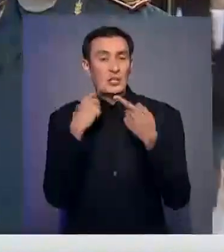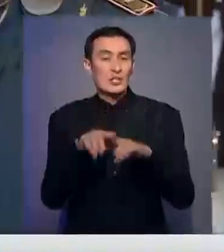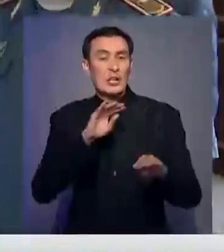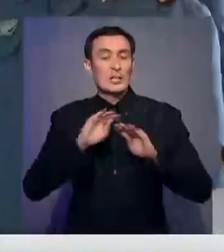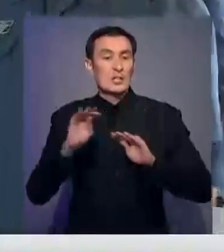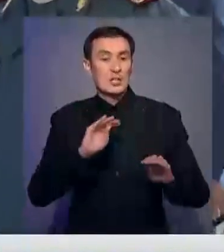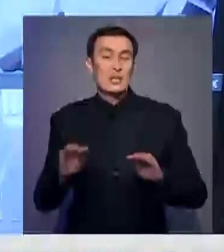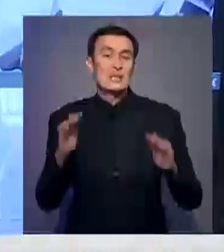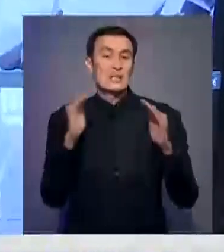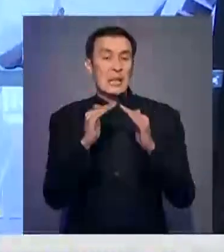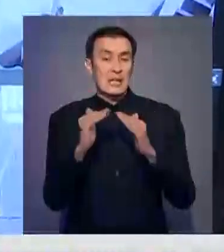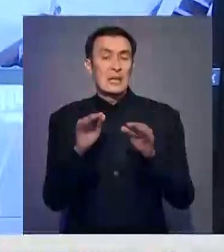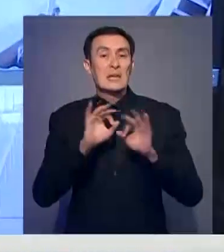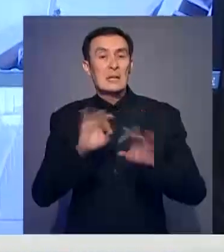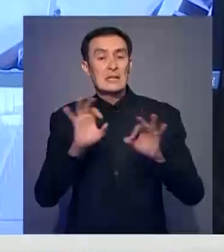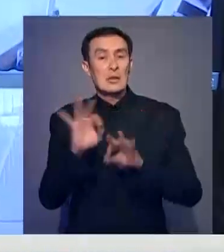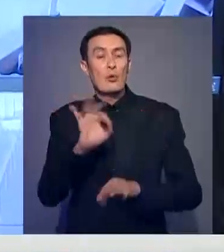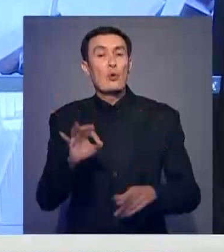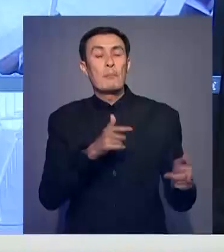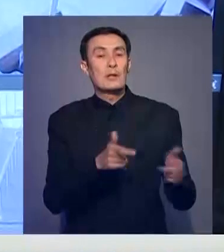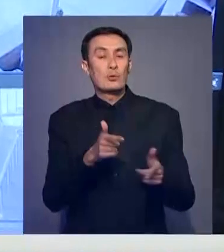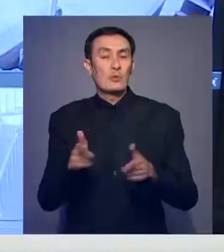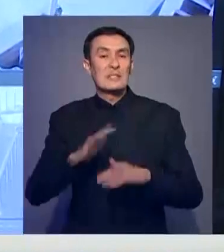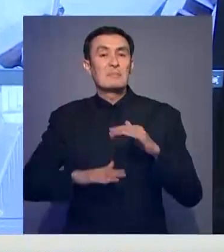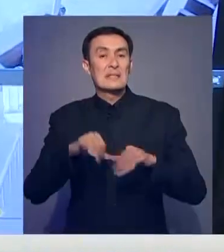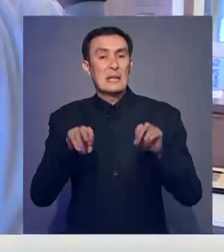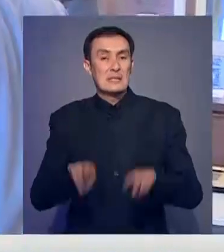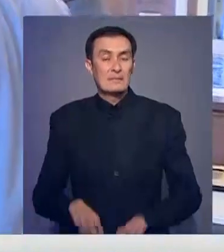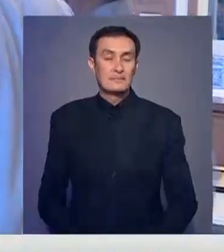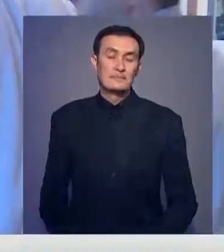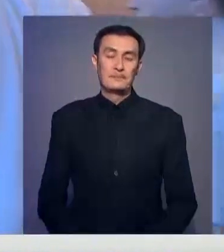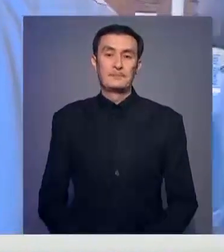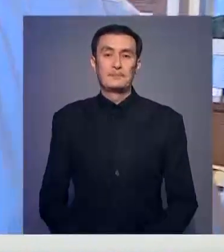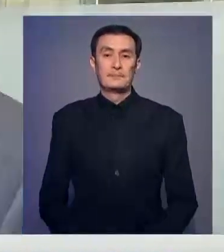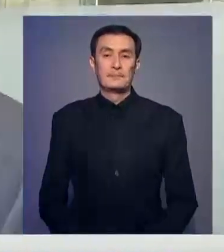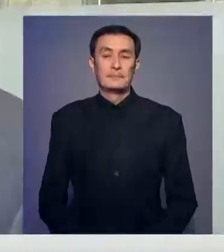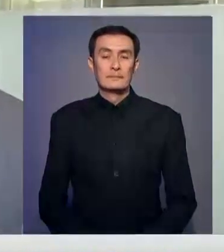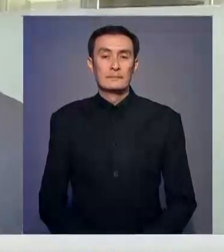техническое оснащение здания и рассказали о подготовке кадров.